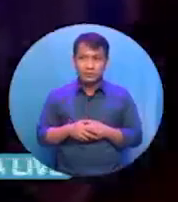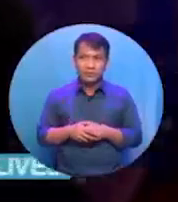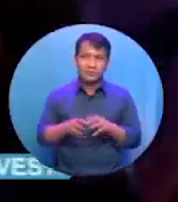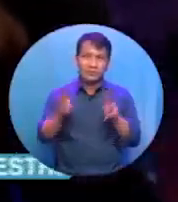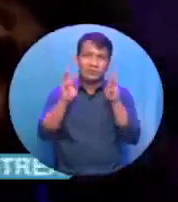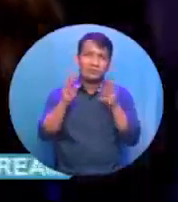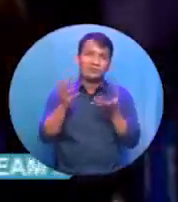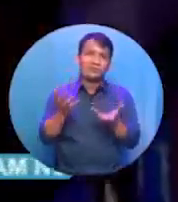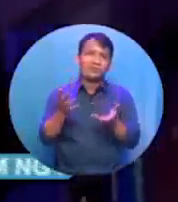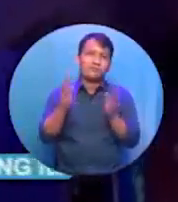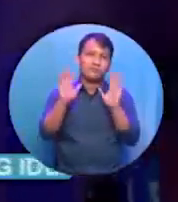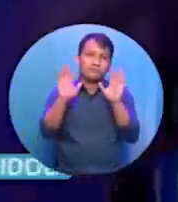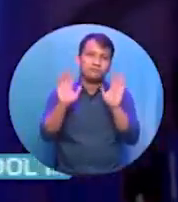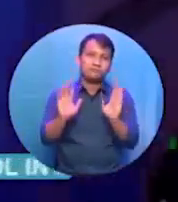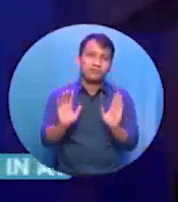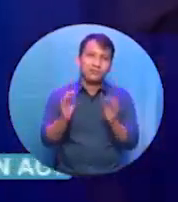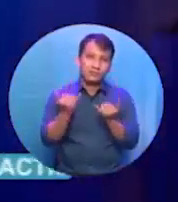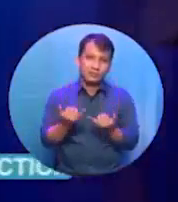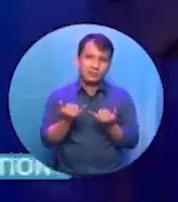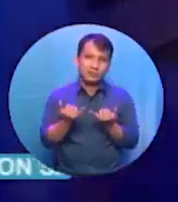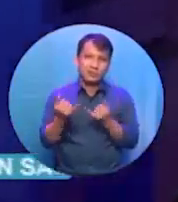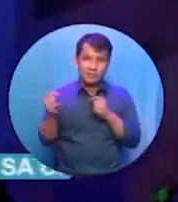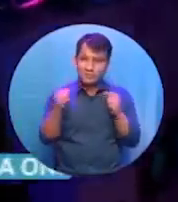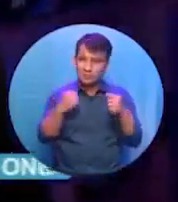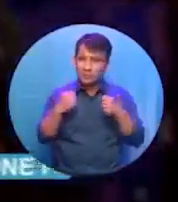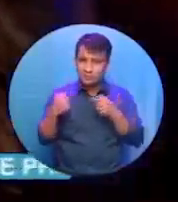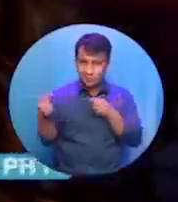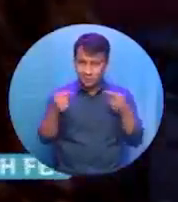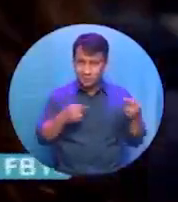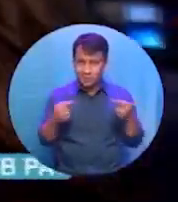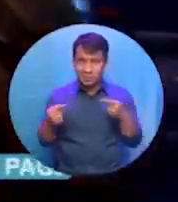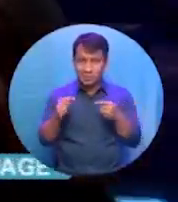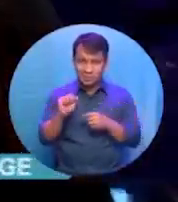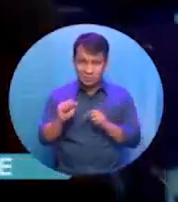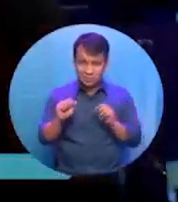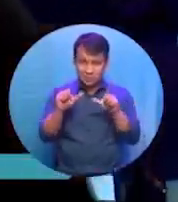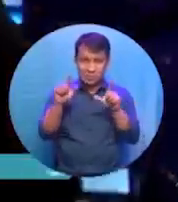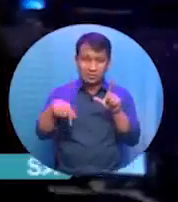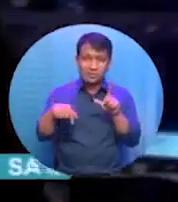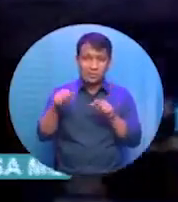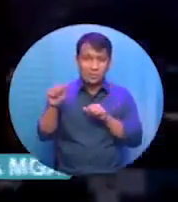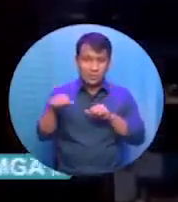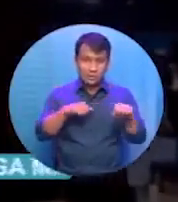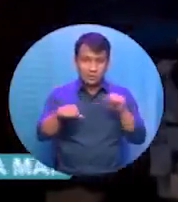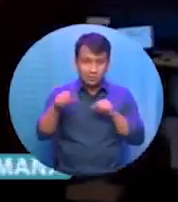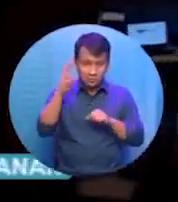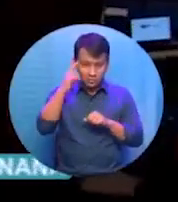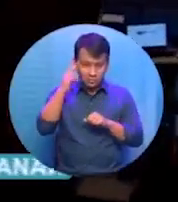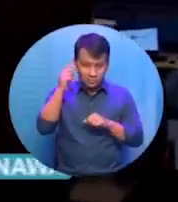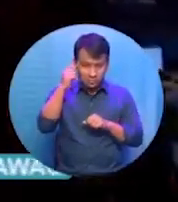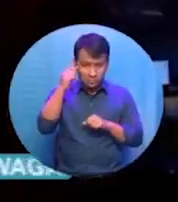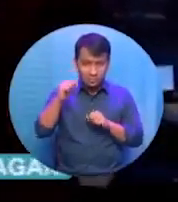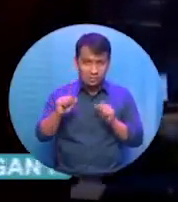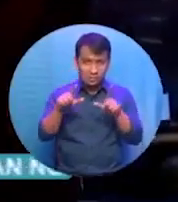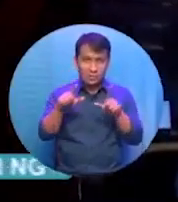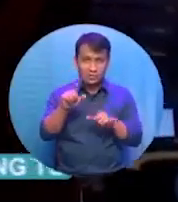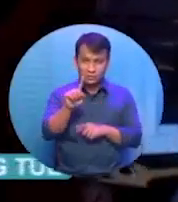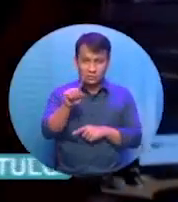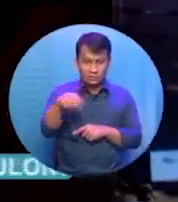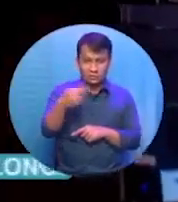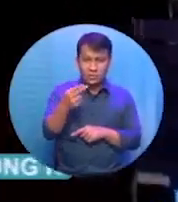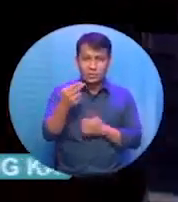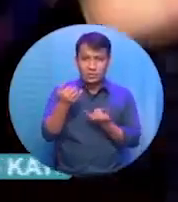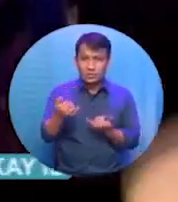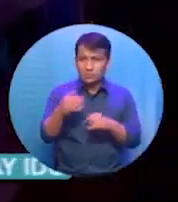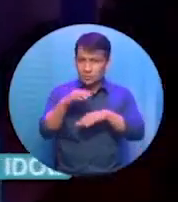Hola mga keyboard warrior! This is it! Bakbaka na po tayo sa live stream ng Idol in Action sa Facebook page at YouTube channel ng 1PH!